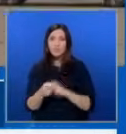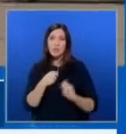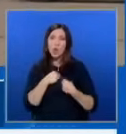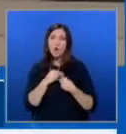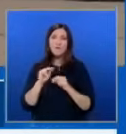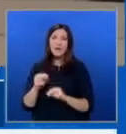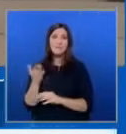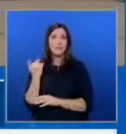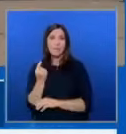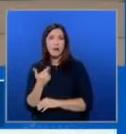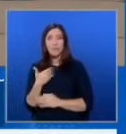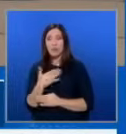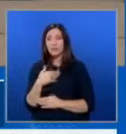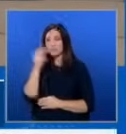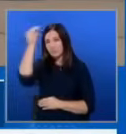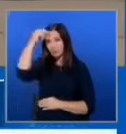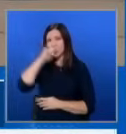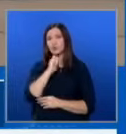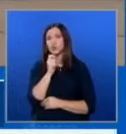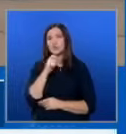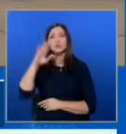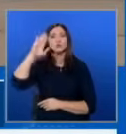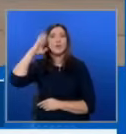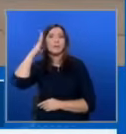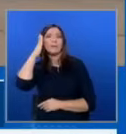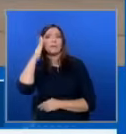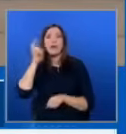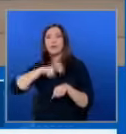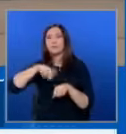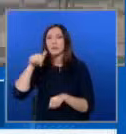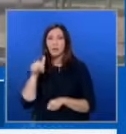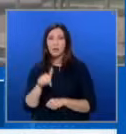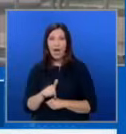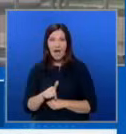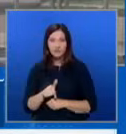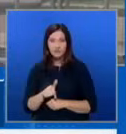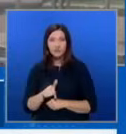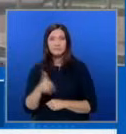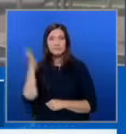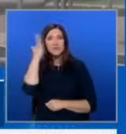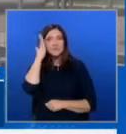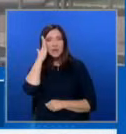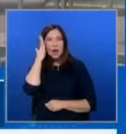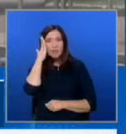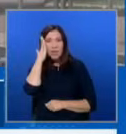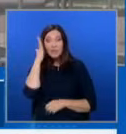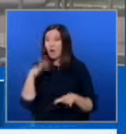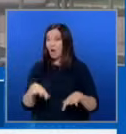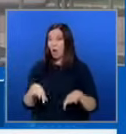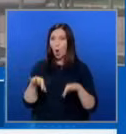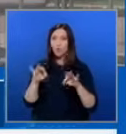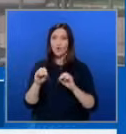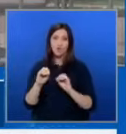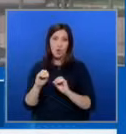преди малко пред нас българските журналисти служебният премиер Димитър Главчев. Страната ни е готова